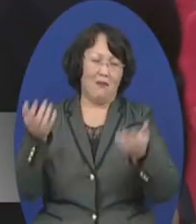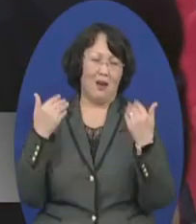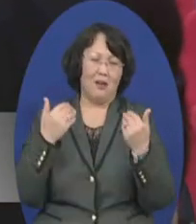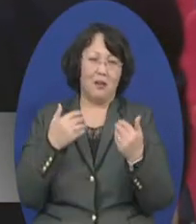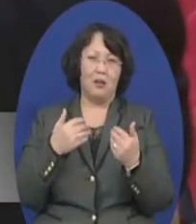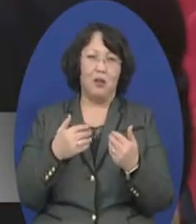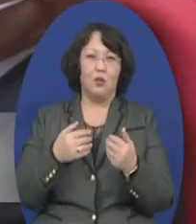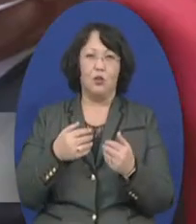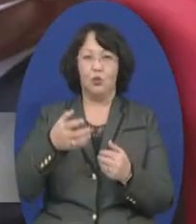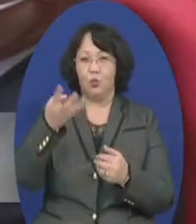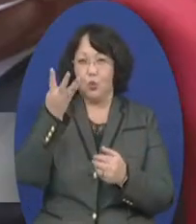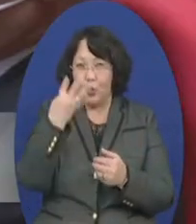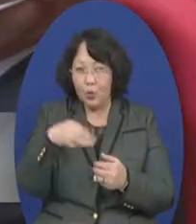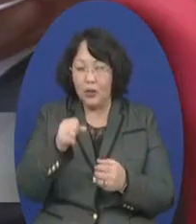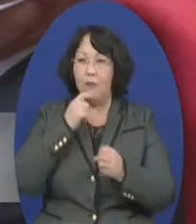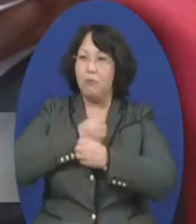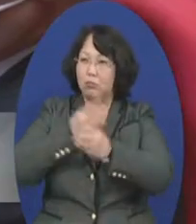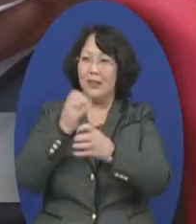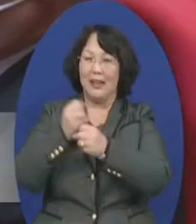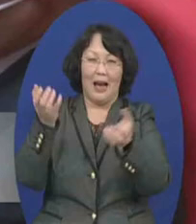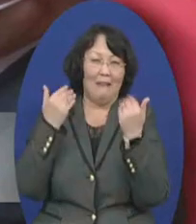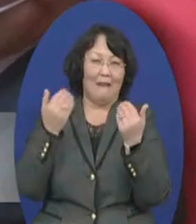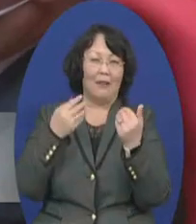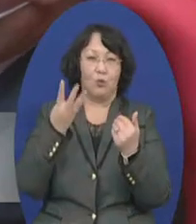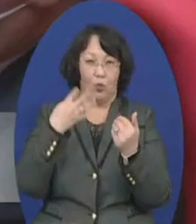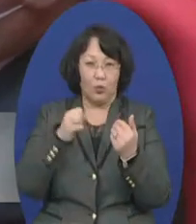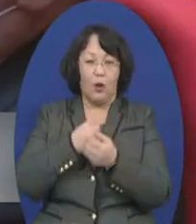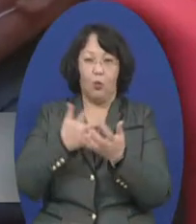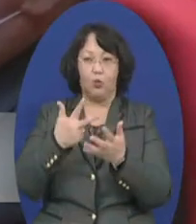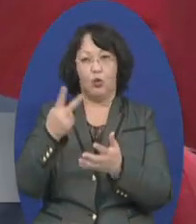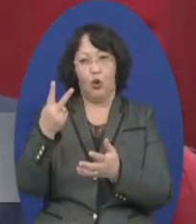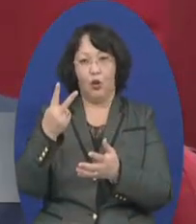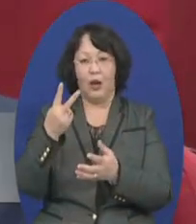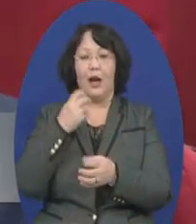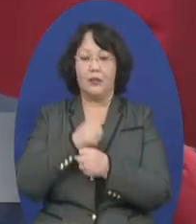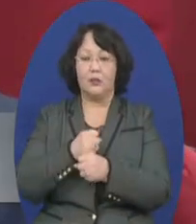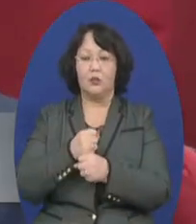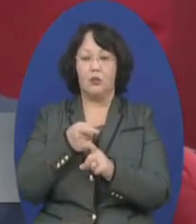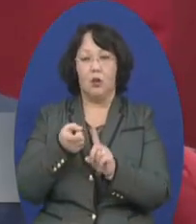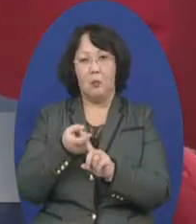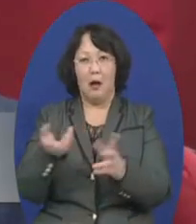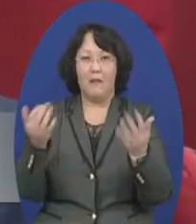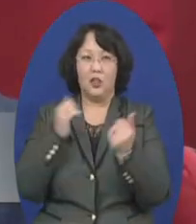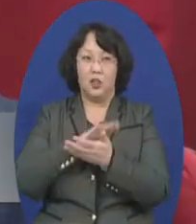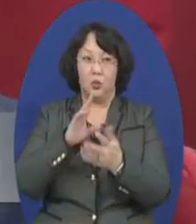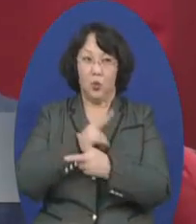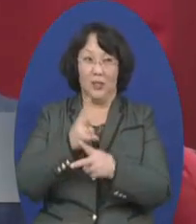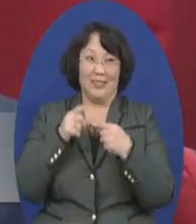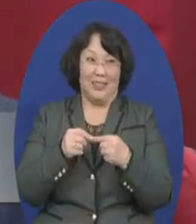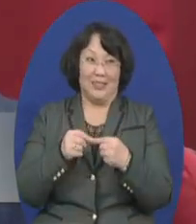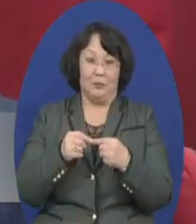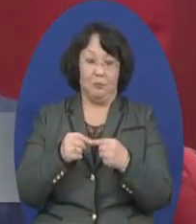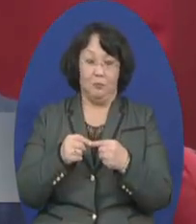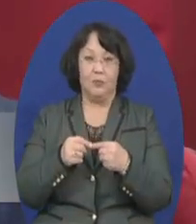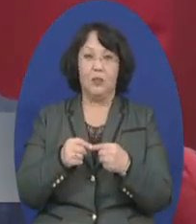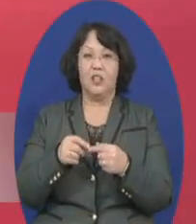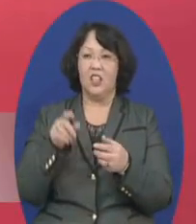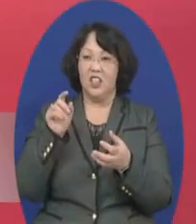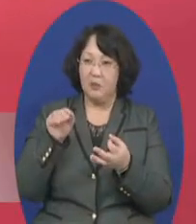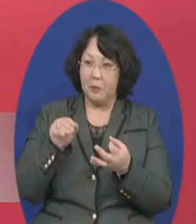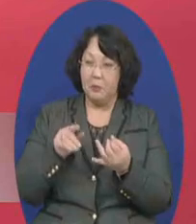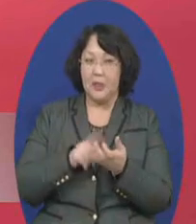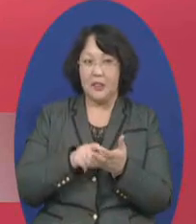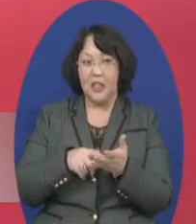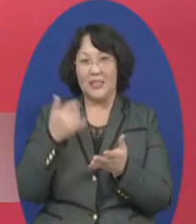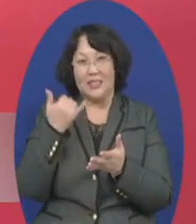зөвлөлөөс 4 удаагийн сонгон шалгаруулалтаар 32 албан тушаалд томилгоо хийжээ. Төрийн томилгоонд шинэ хуулийн зарчим, үзэл баримтлал,